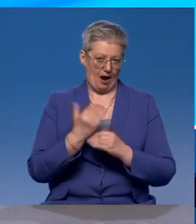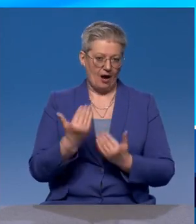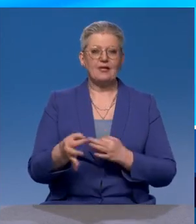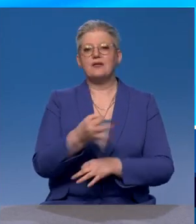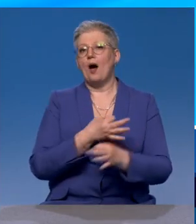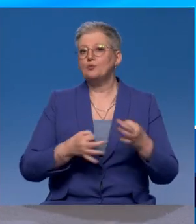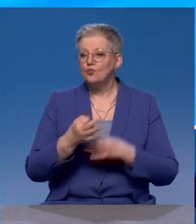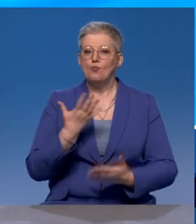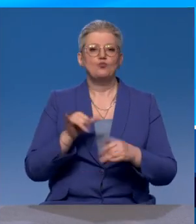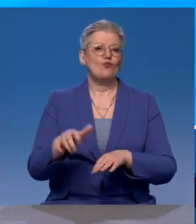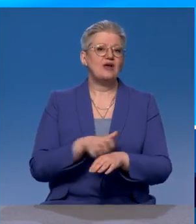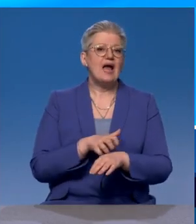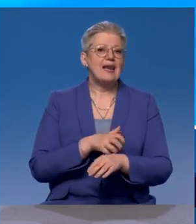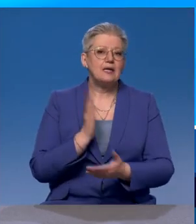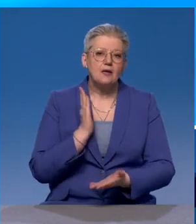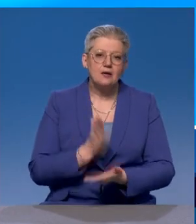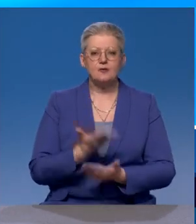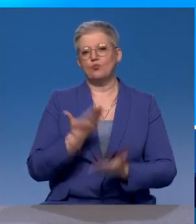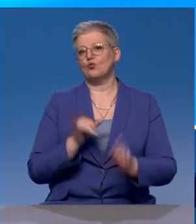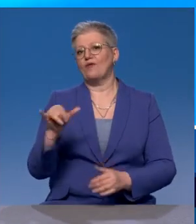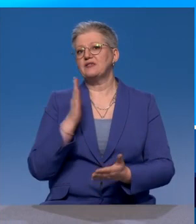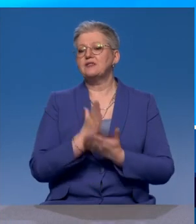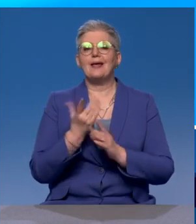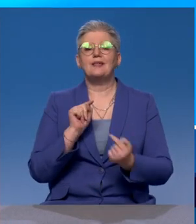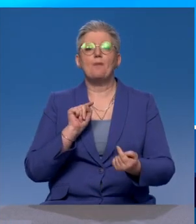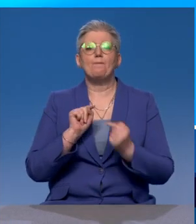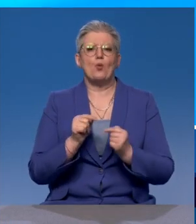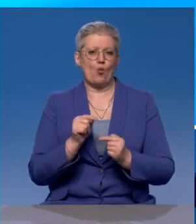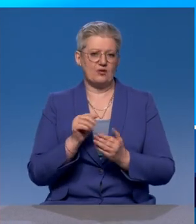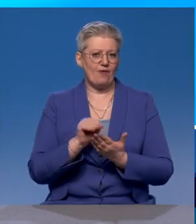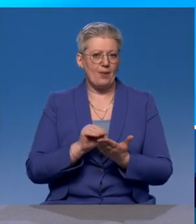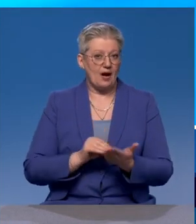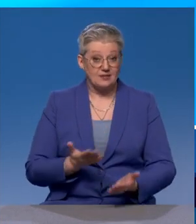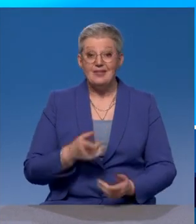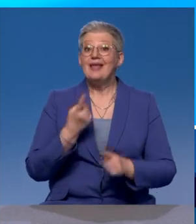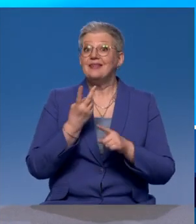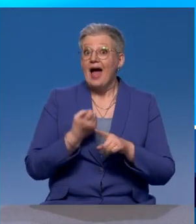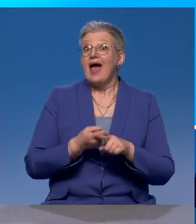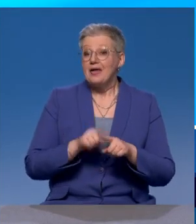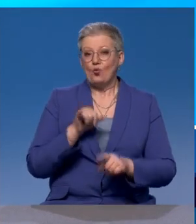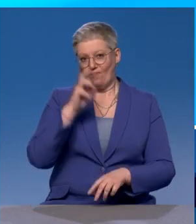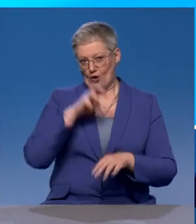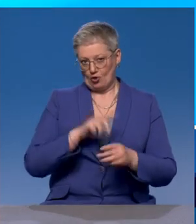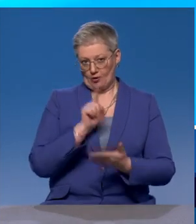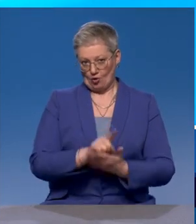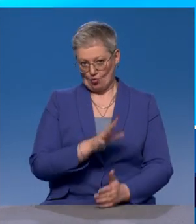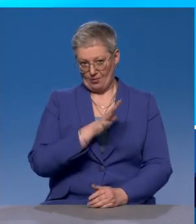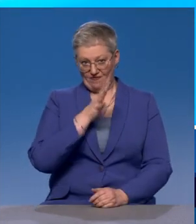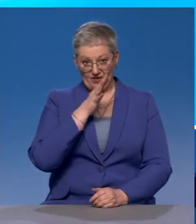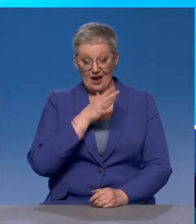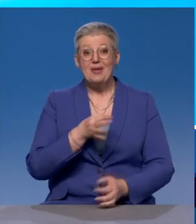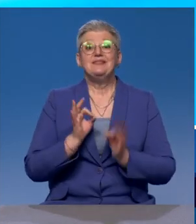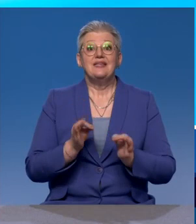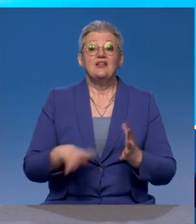быть, у вас аллергии есть, может быть, у вас есть какие-то противопоказания. Ну вот и на это у врача должно быть время. И, естественно, все наши